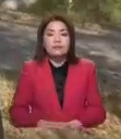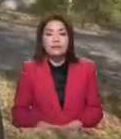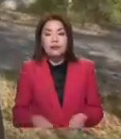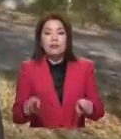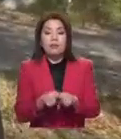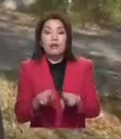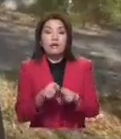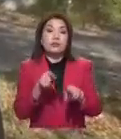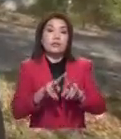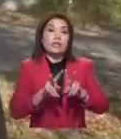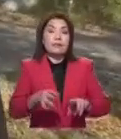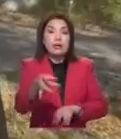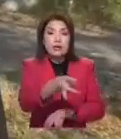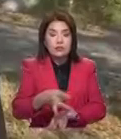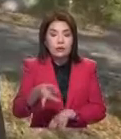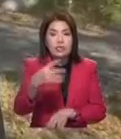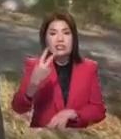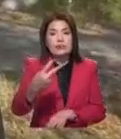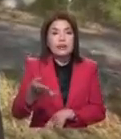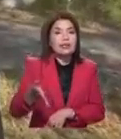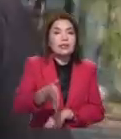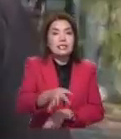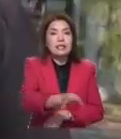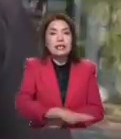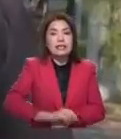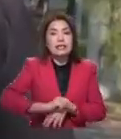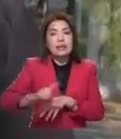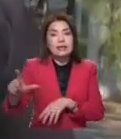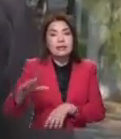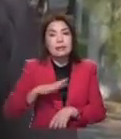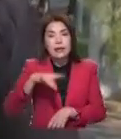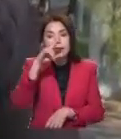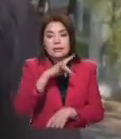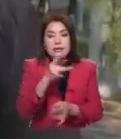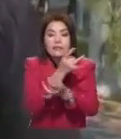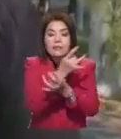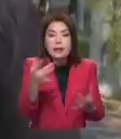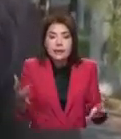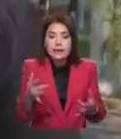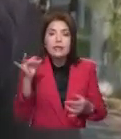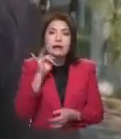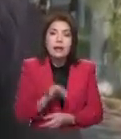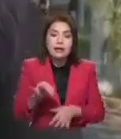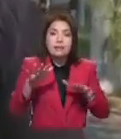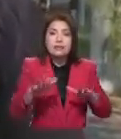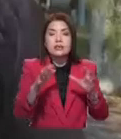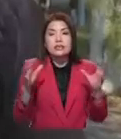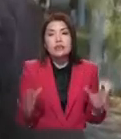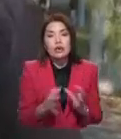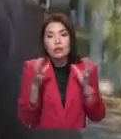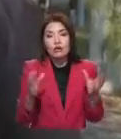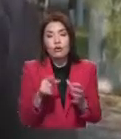сынды акция республикамыздың 20 аймағында басталды. Қазақстандағы мәдени, тарихи орындарды сақтау,